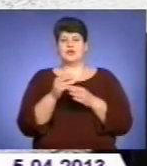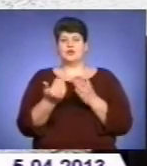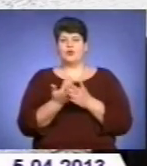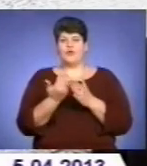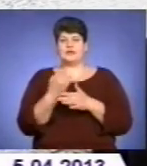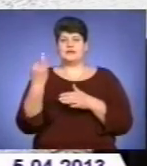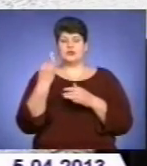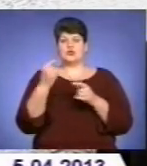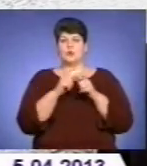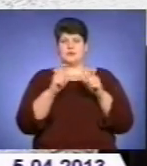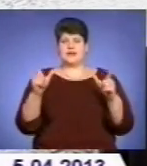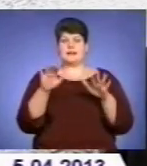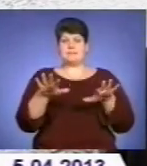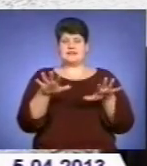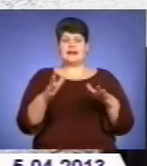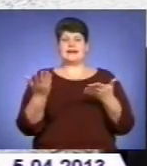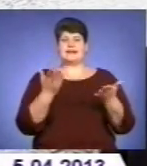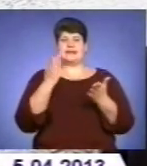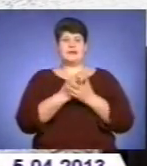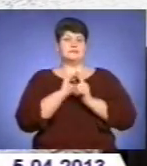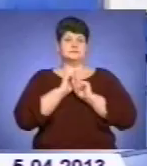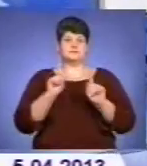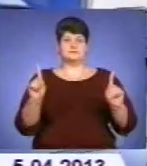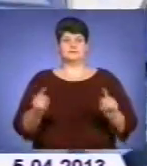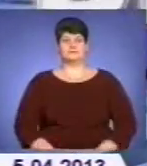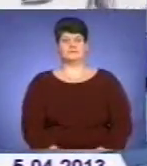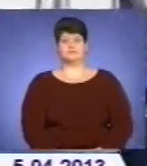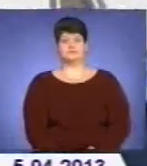історичні місця, які є абсолютно унікальними.